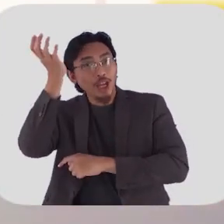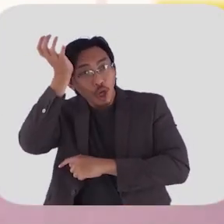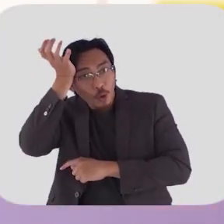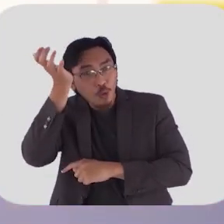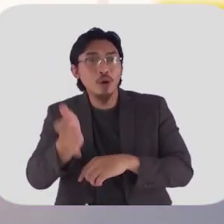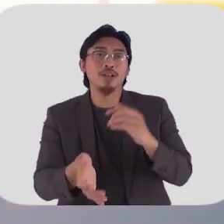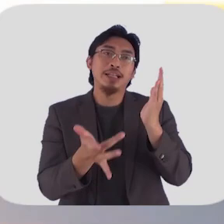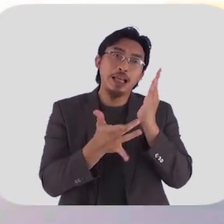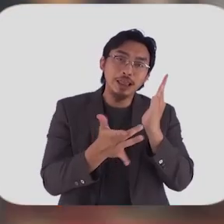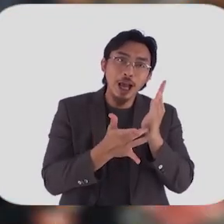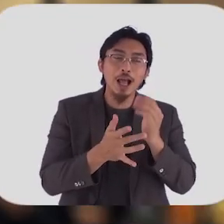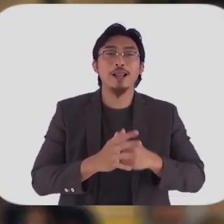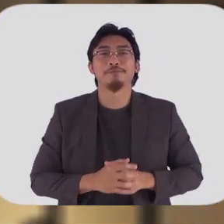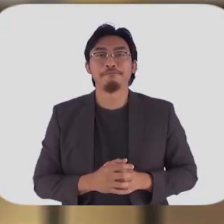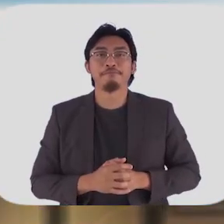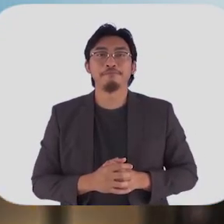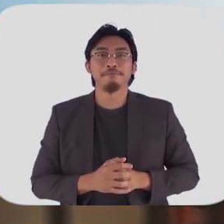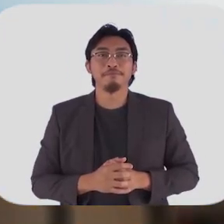ekonomi hijau dan digital.